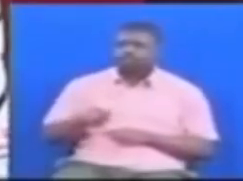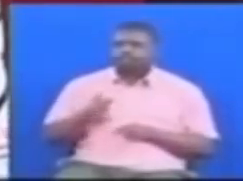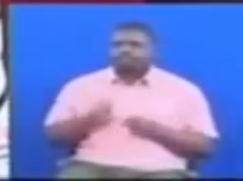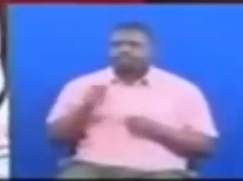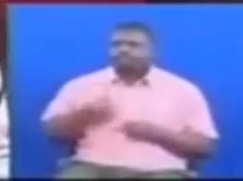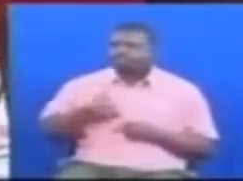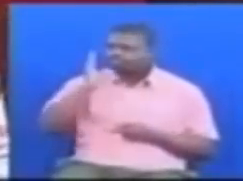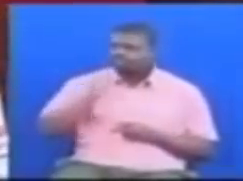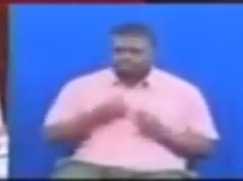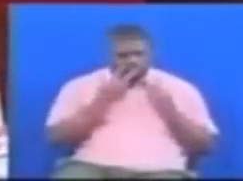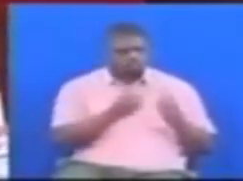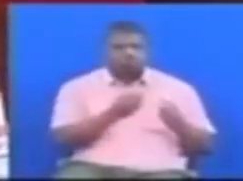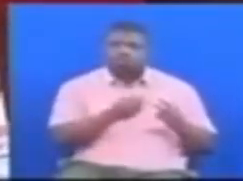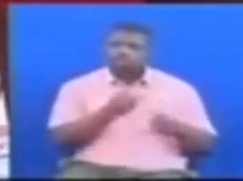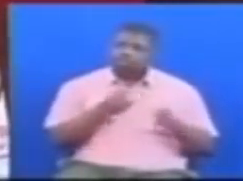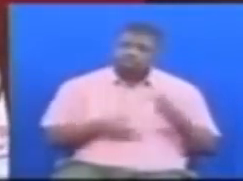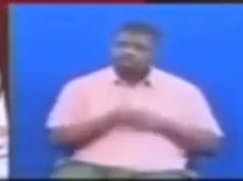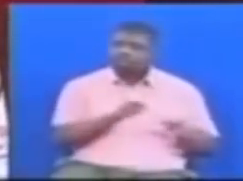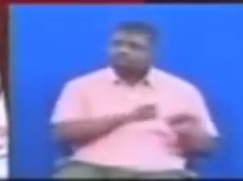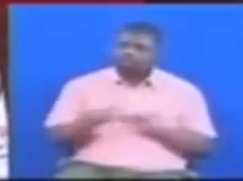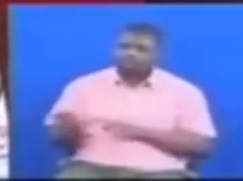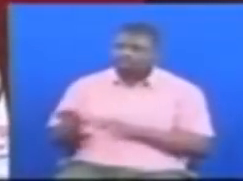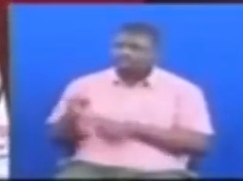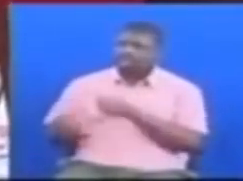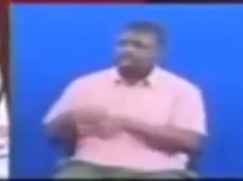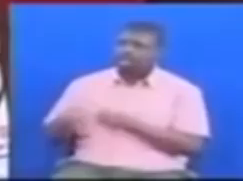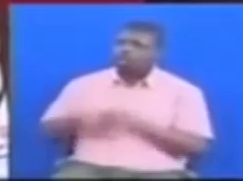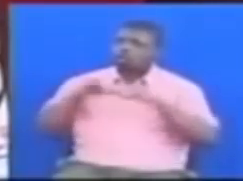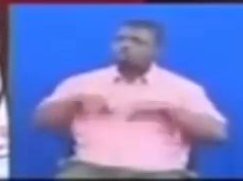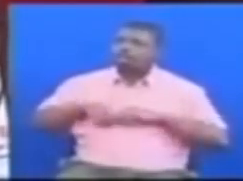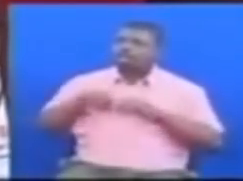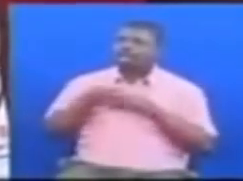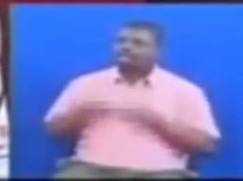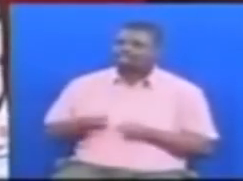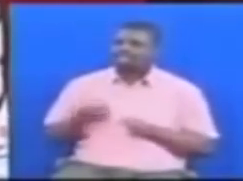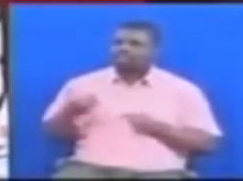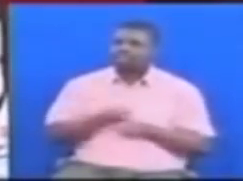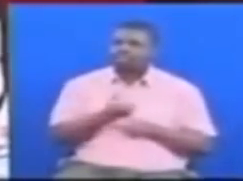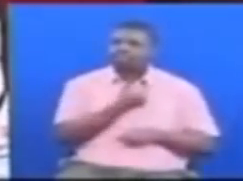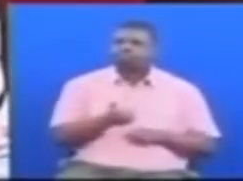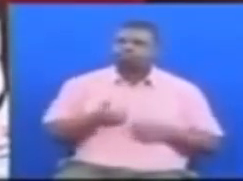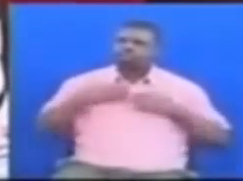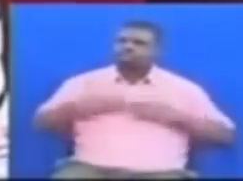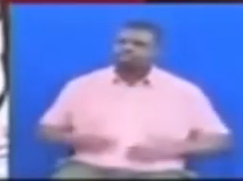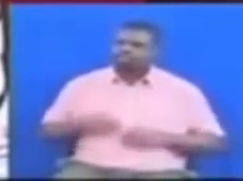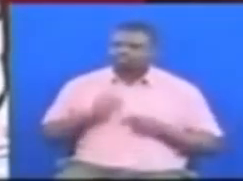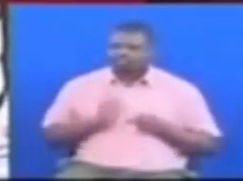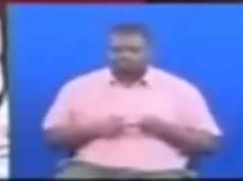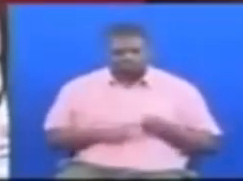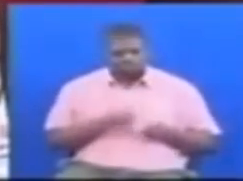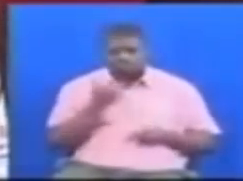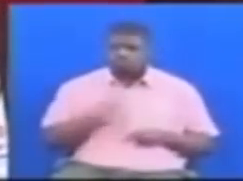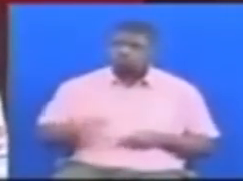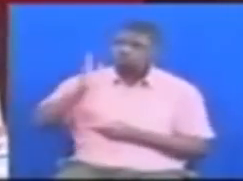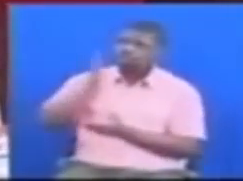Je, serikali haioni kwa kukata rufaa inaendelea kukubali athari zinazompata mtoto kiafya na